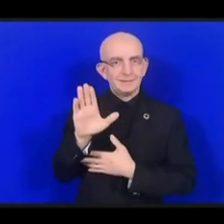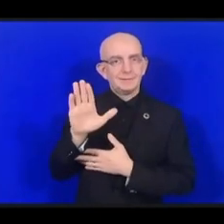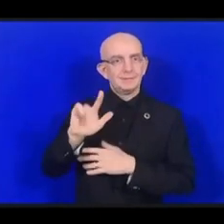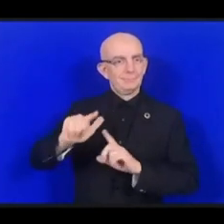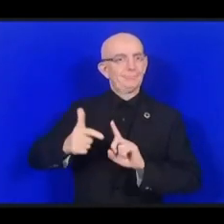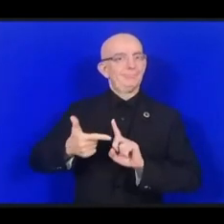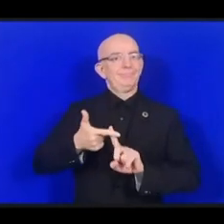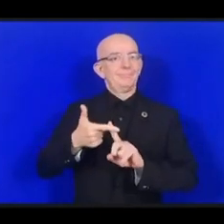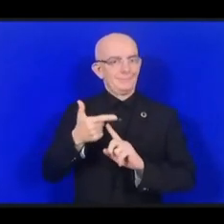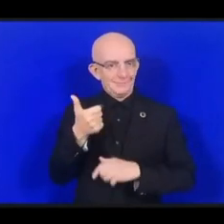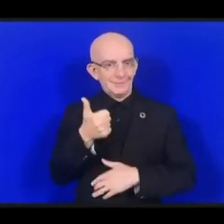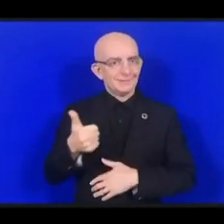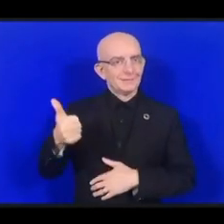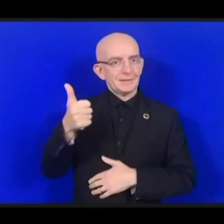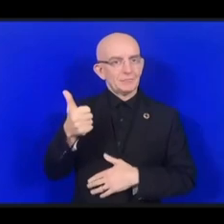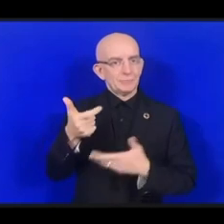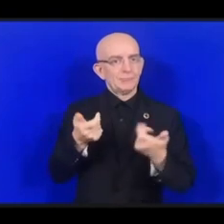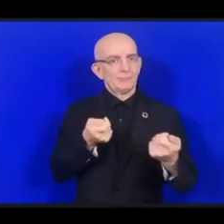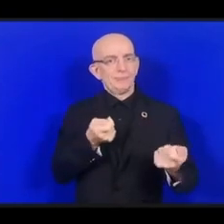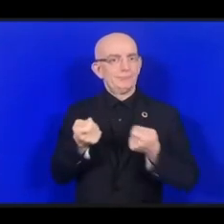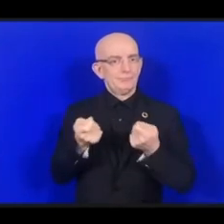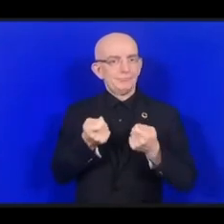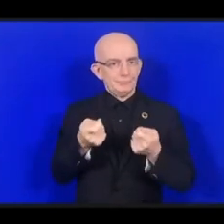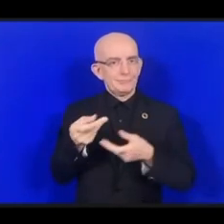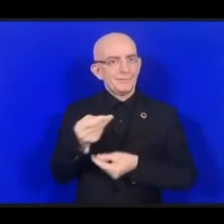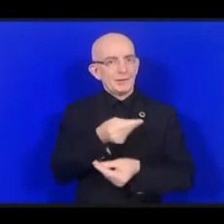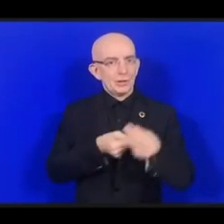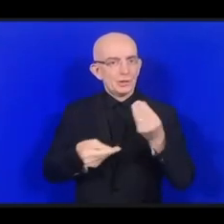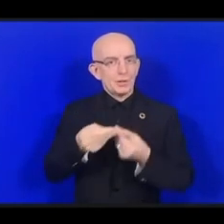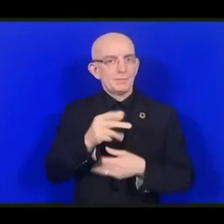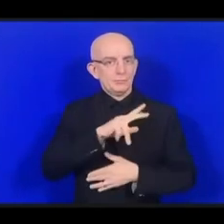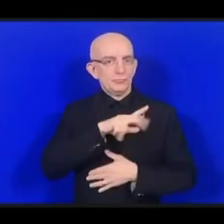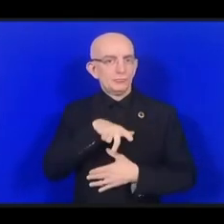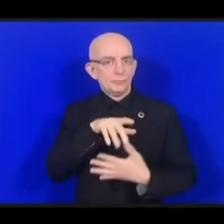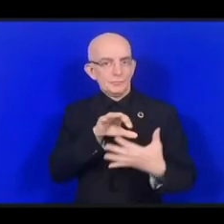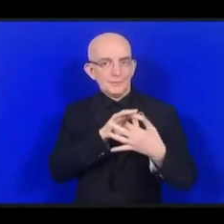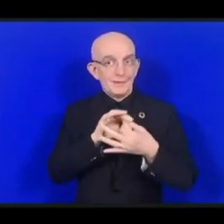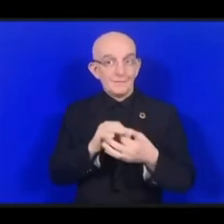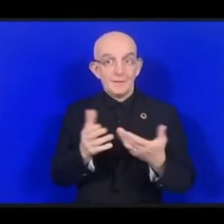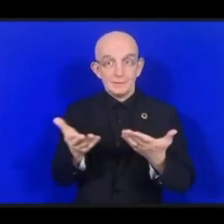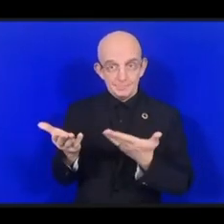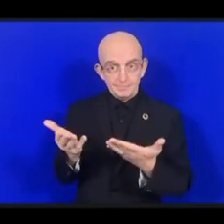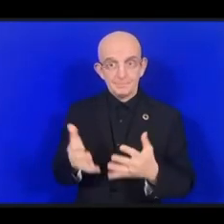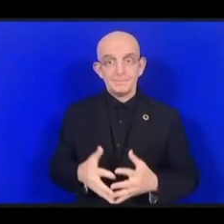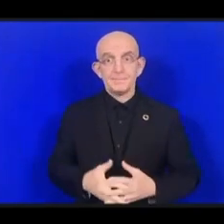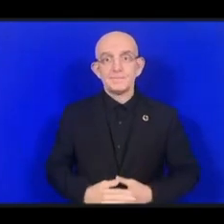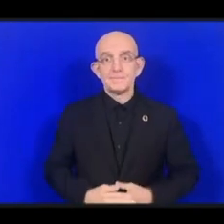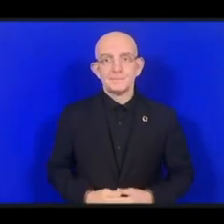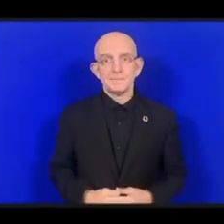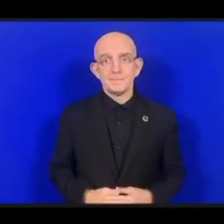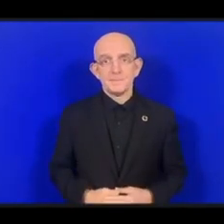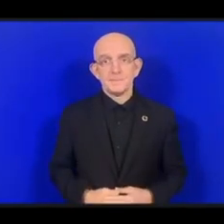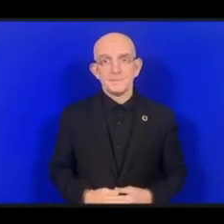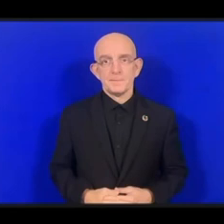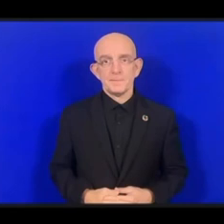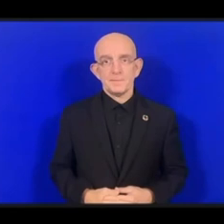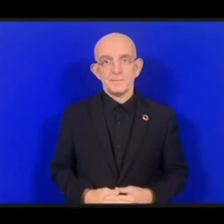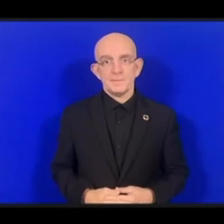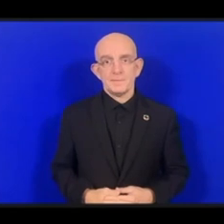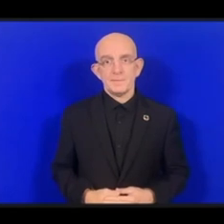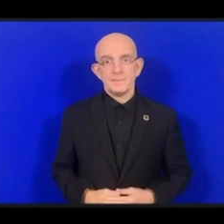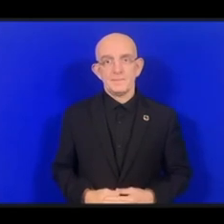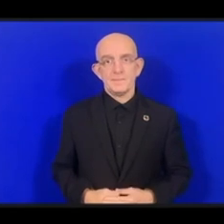العام للامم المتحده السيد جونهو لي اصحاب